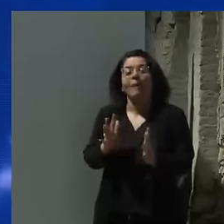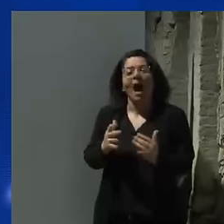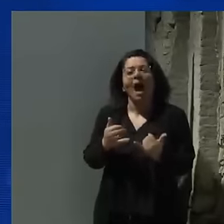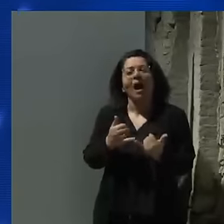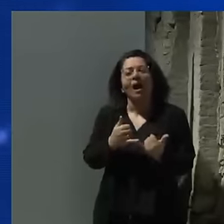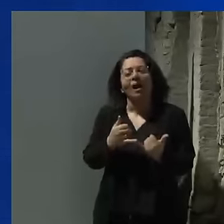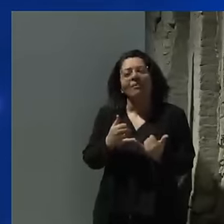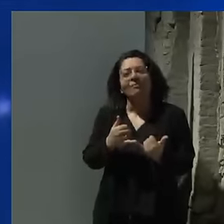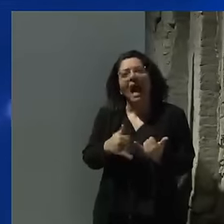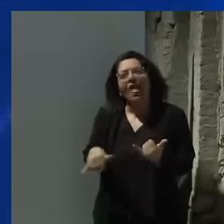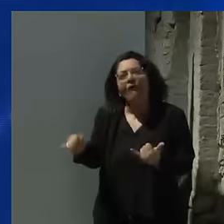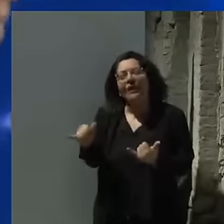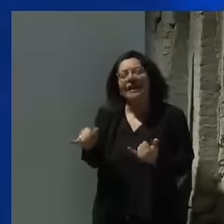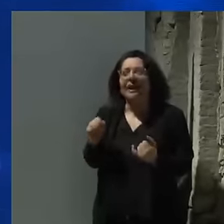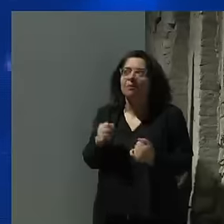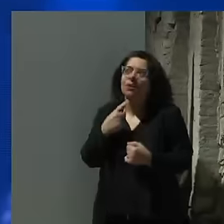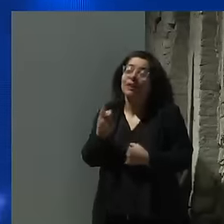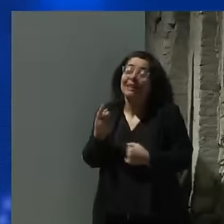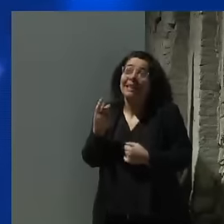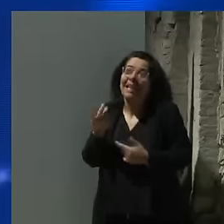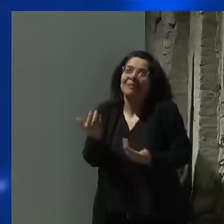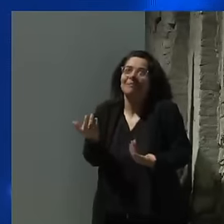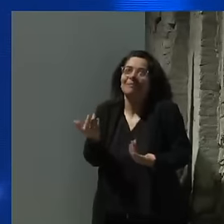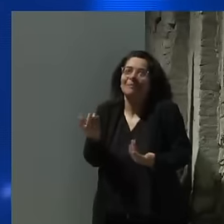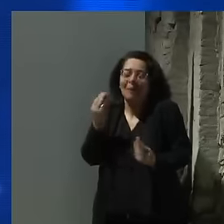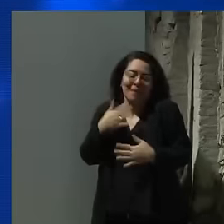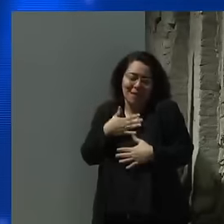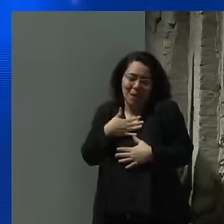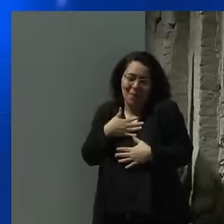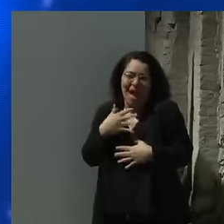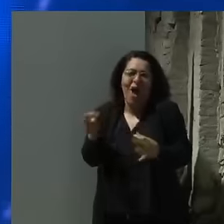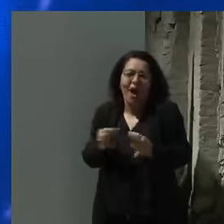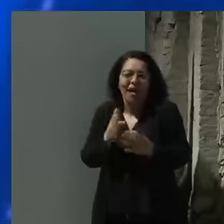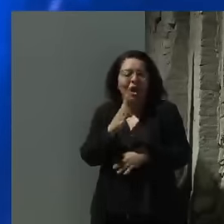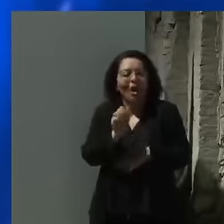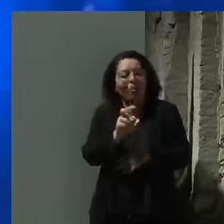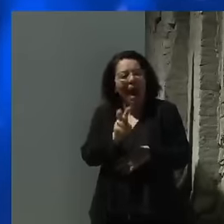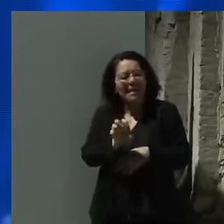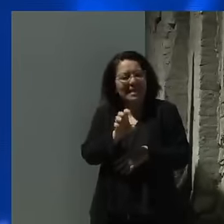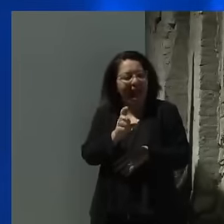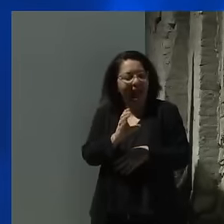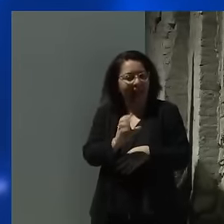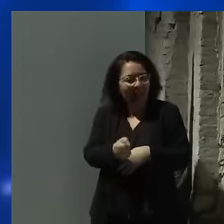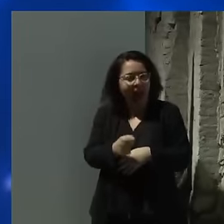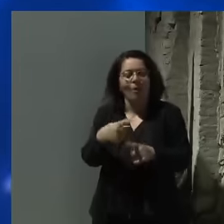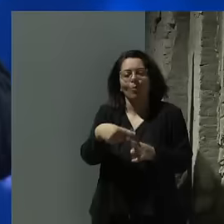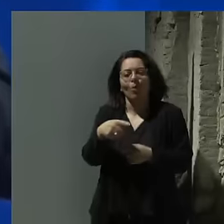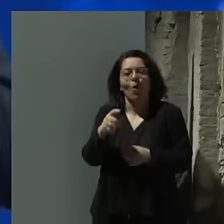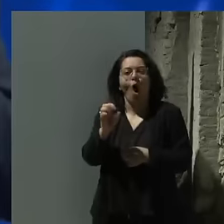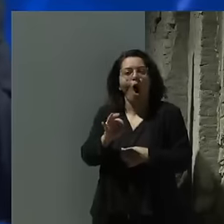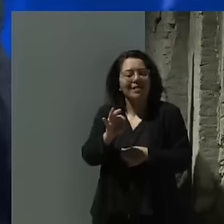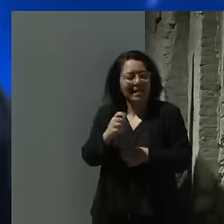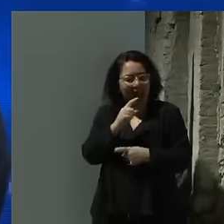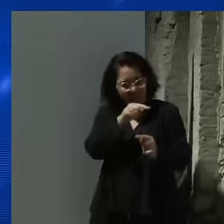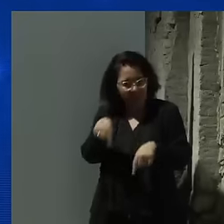secondo me, io vi dico, e intanto chiedo a Giorgio Bazzega e a Oscar Alasia se salgono sul palco,